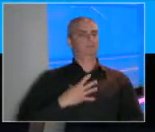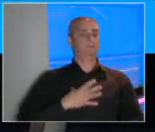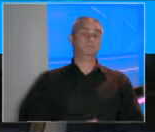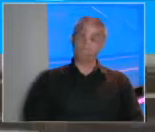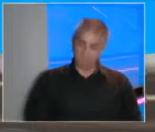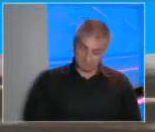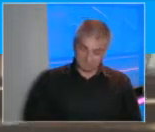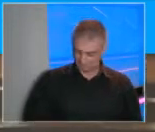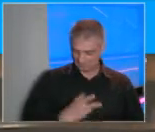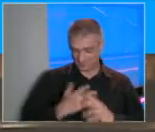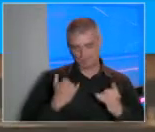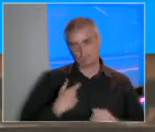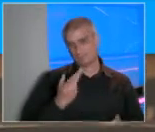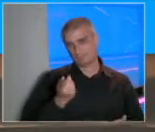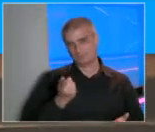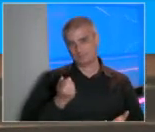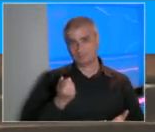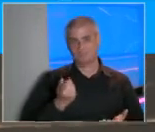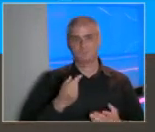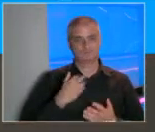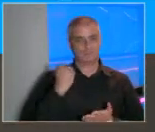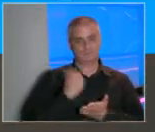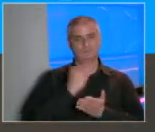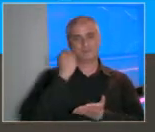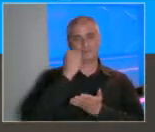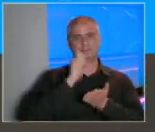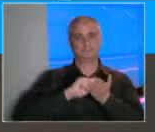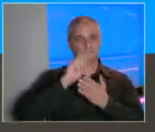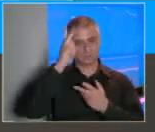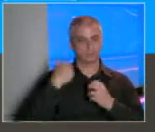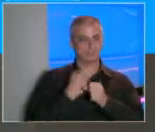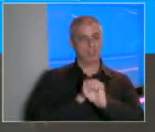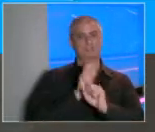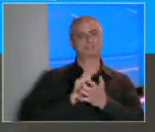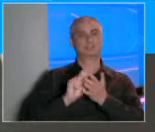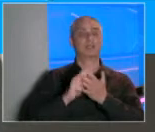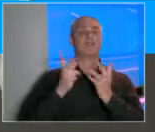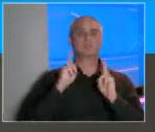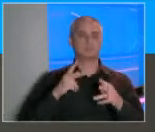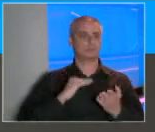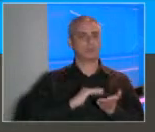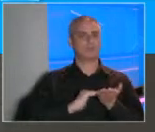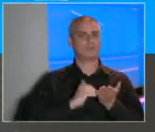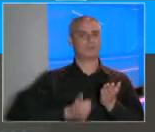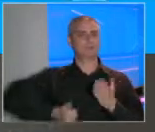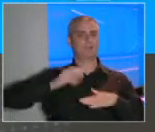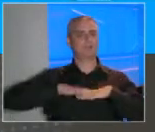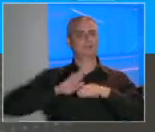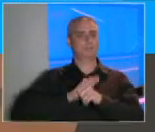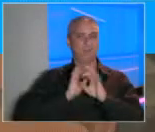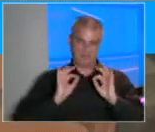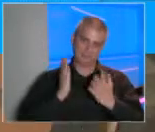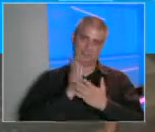יפה. טוב, רק עכשיו נותר להעביר תקציבים למשרד החוץ ולחזק אותו כמשרד, אבל כשיש לפחות שר במשרה מלאה, זה